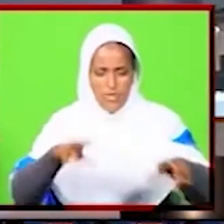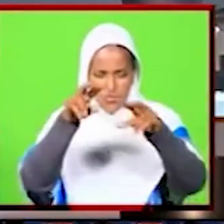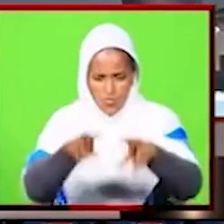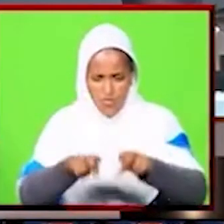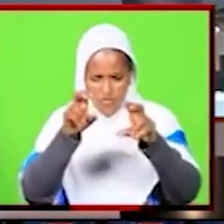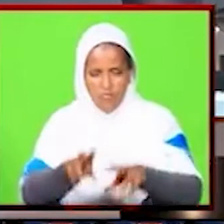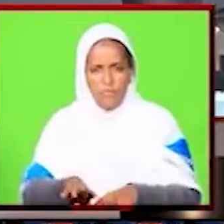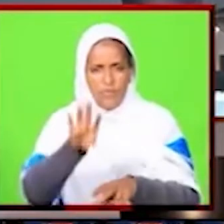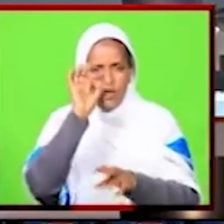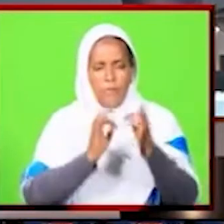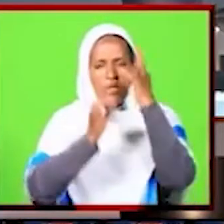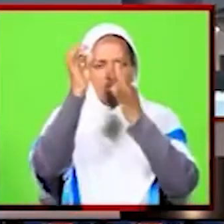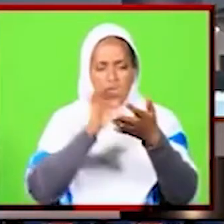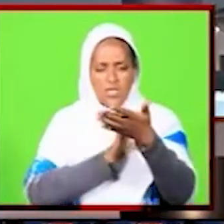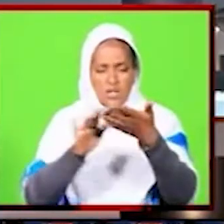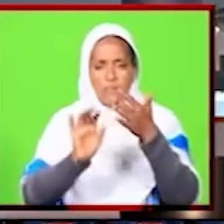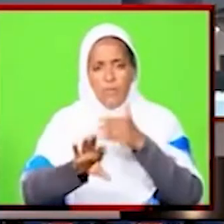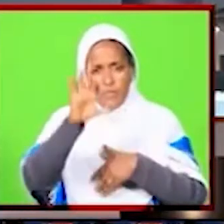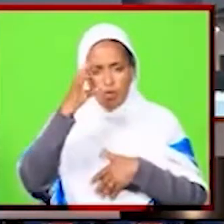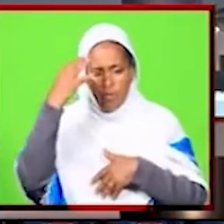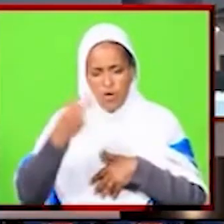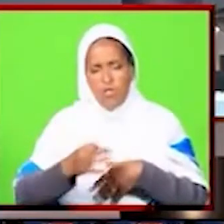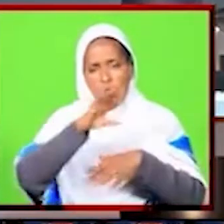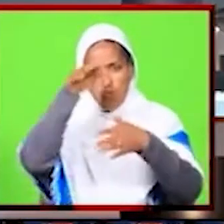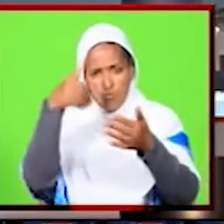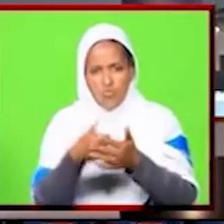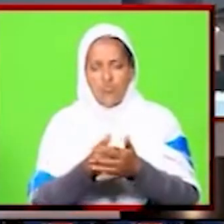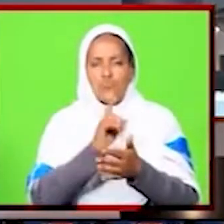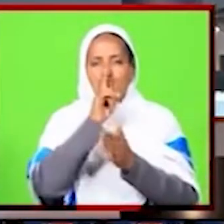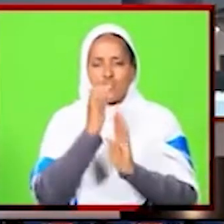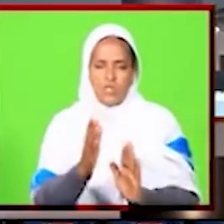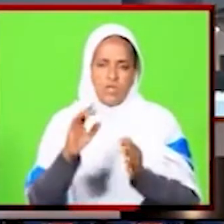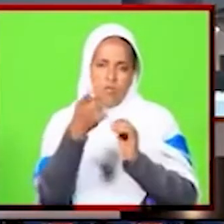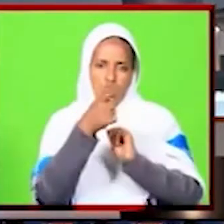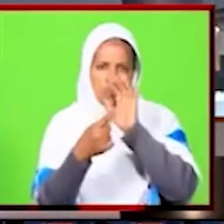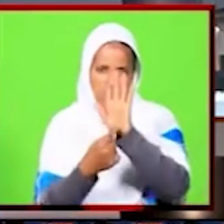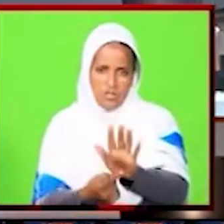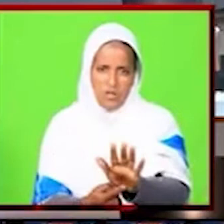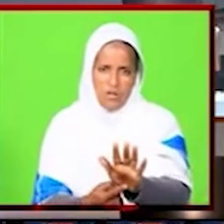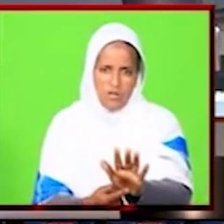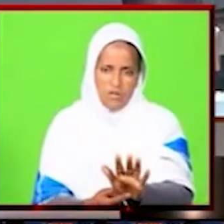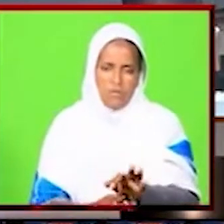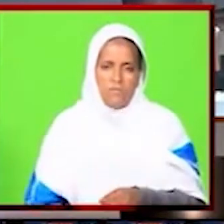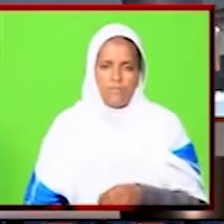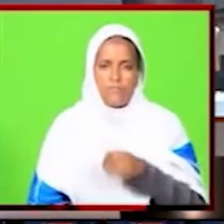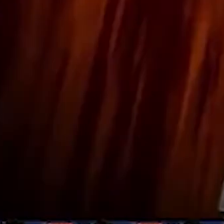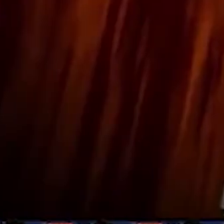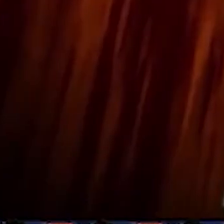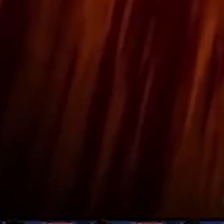ቁፈራ በአርኪኦሎጂ በሚገኙትም በታሪክ ጥናት በሚገኙት በሚረጋገጡትም ሁሉ እውነተኛነቱን የሚመሰክር መጽሐፍ ነው።